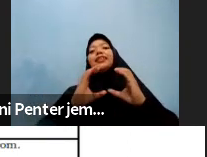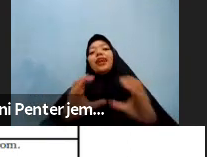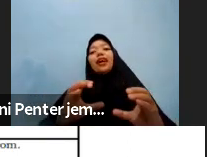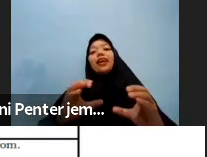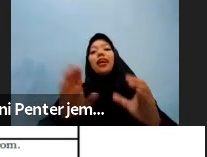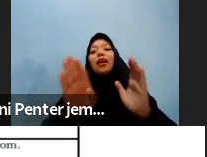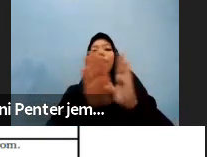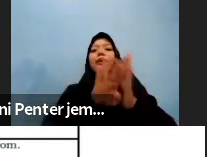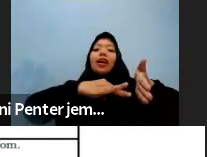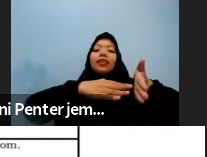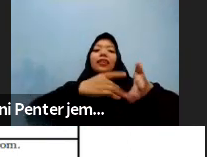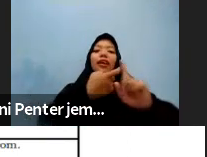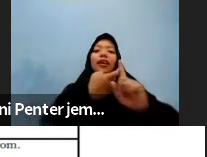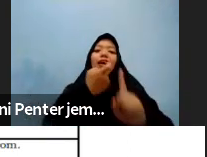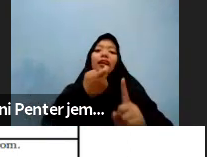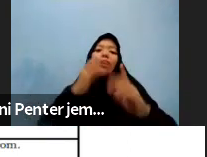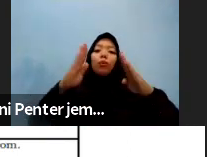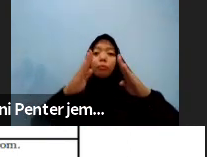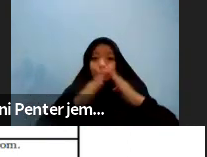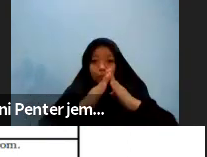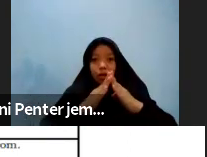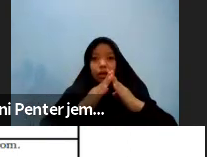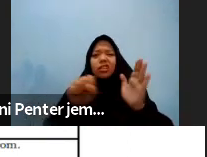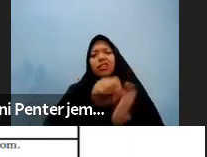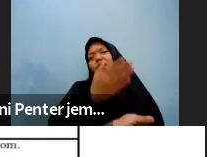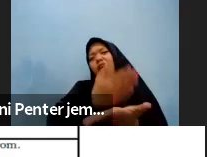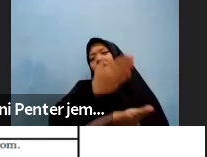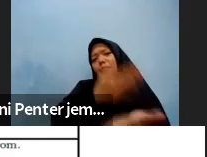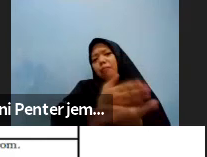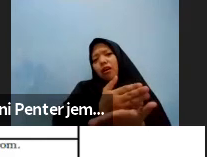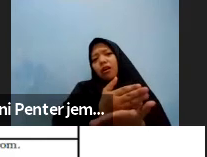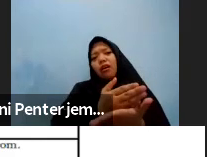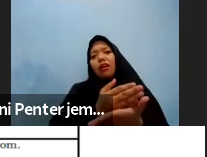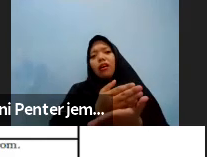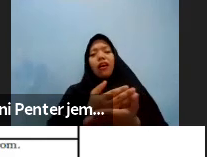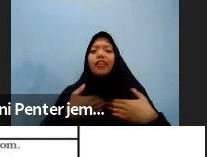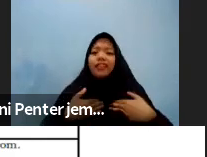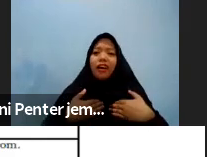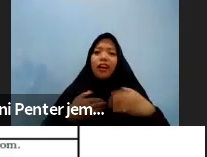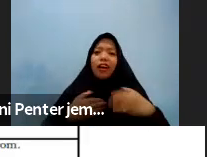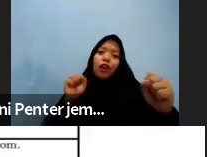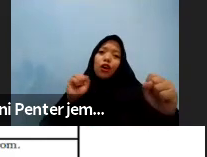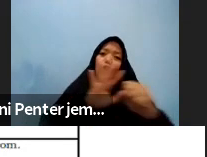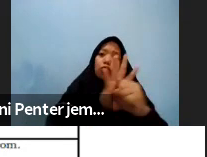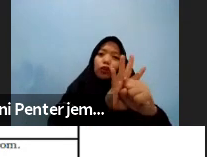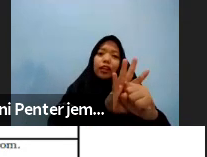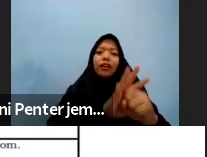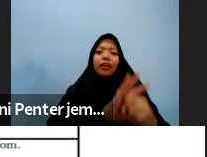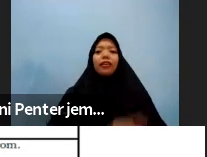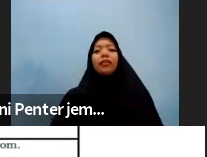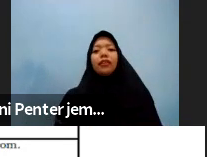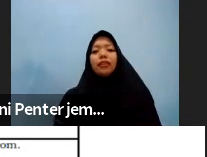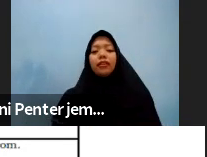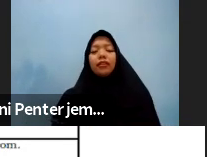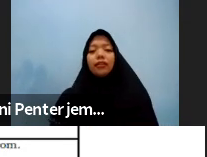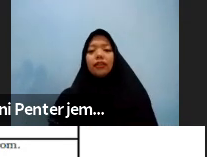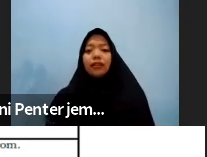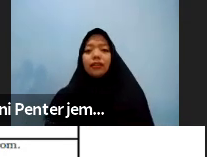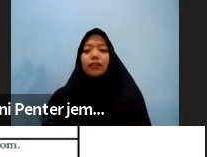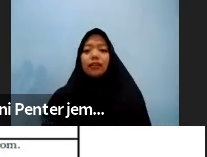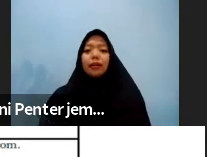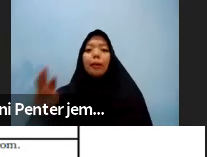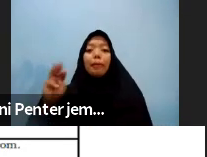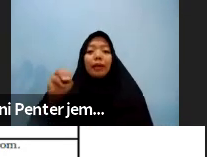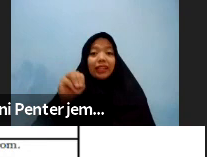dari rumah di masa depan demi ini ini Kementerian Pendidikan sudah memberikan fasilitas kepada kita